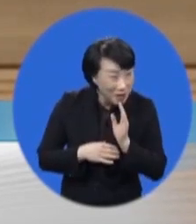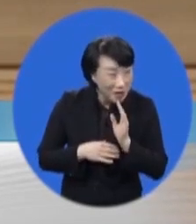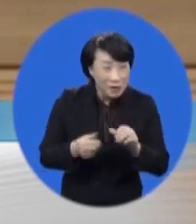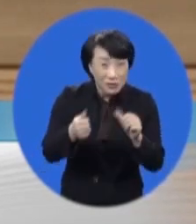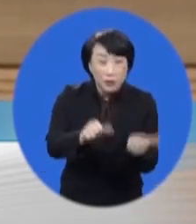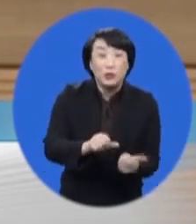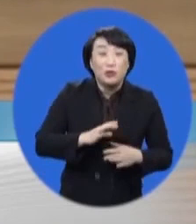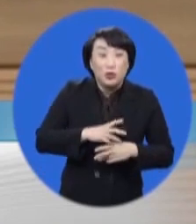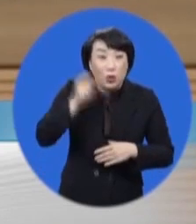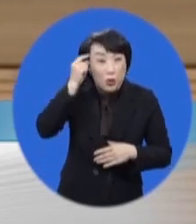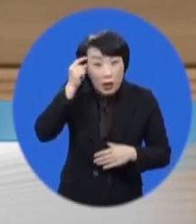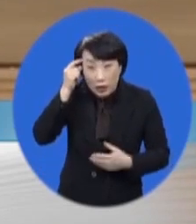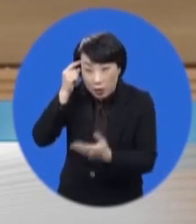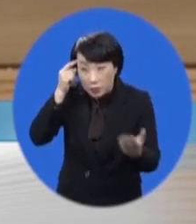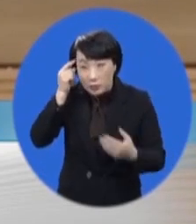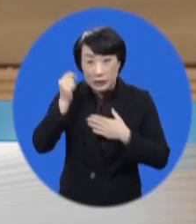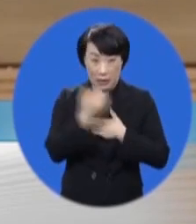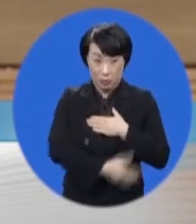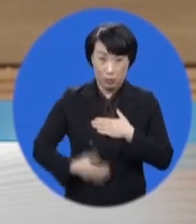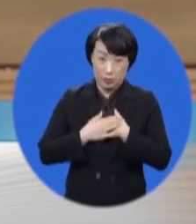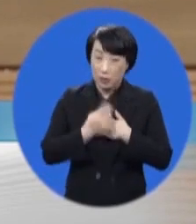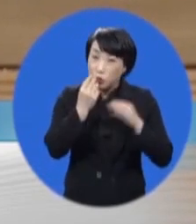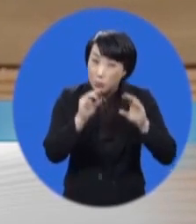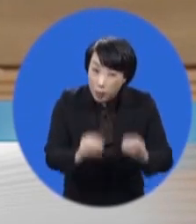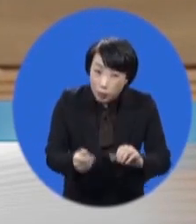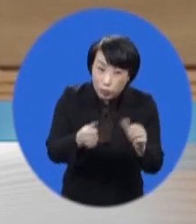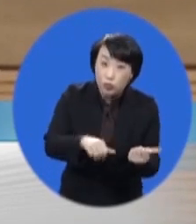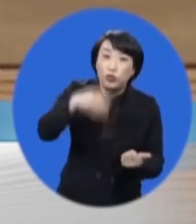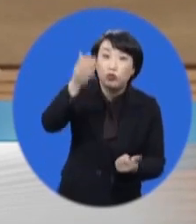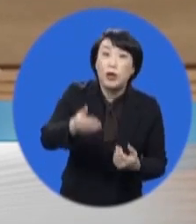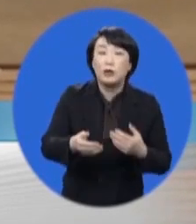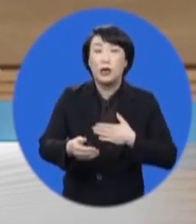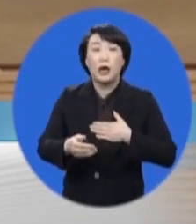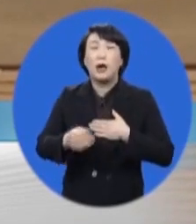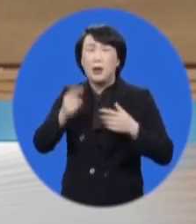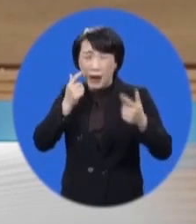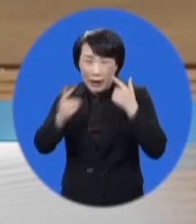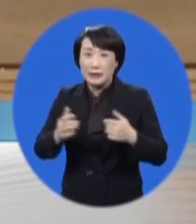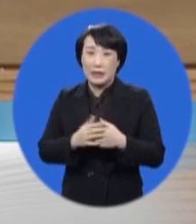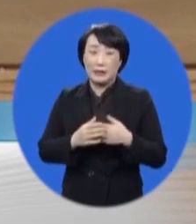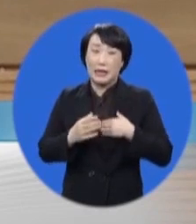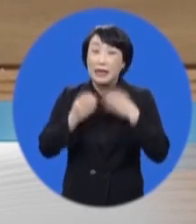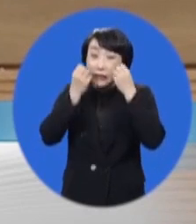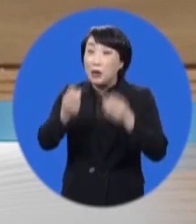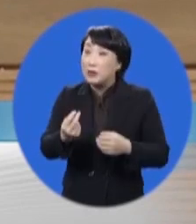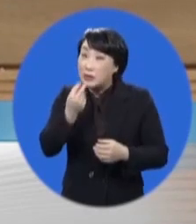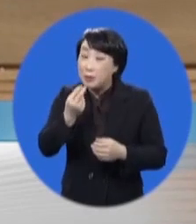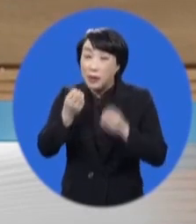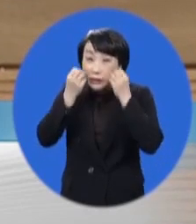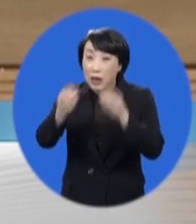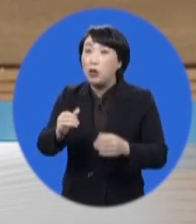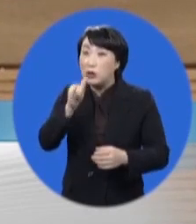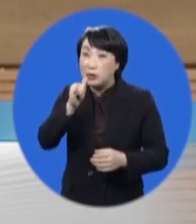죽음이 두려운 것은 내 육체가 끝난 다음에 확실한 새 생명으로 새